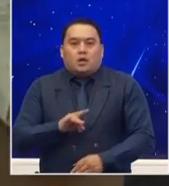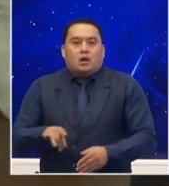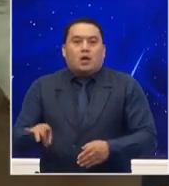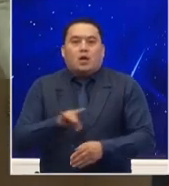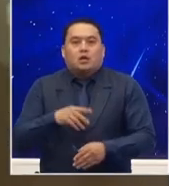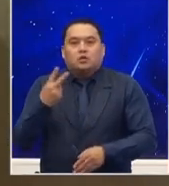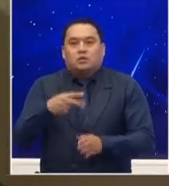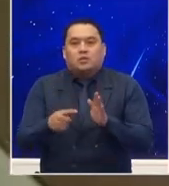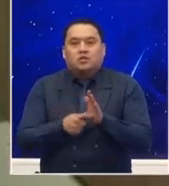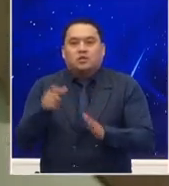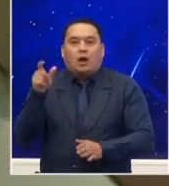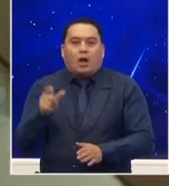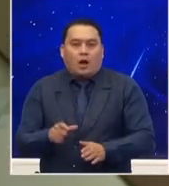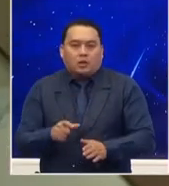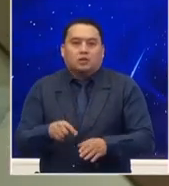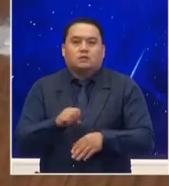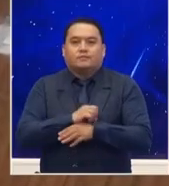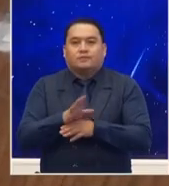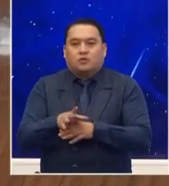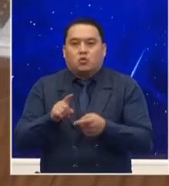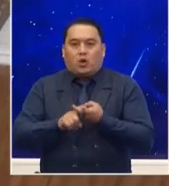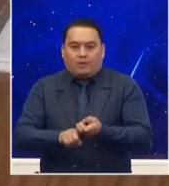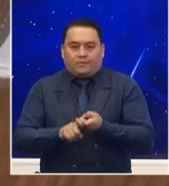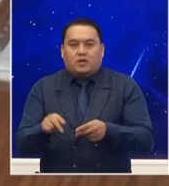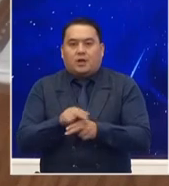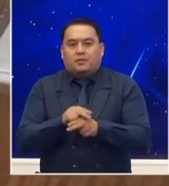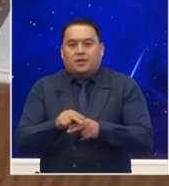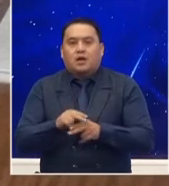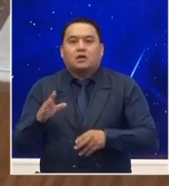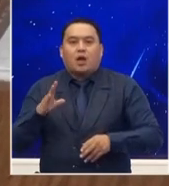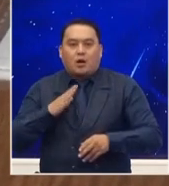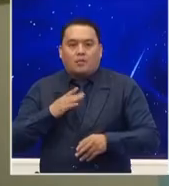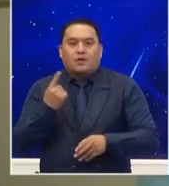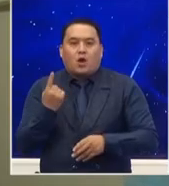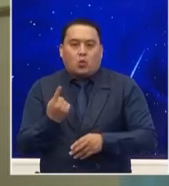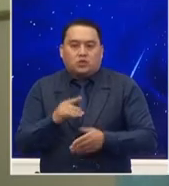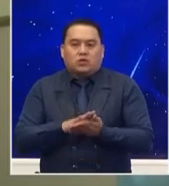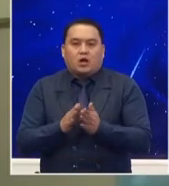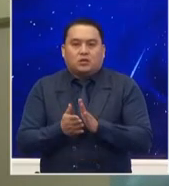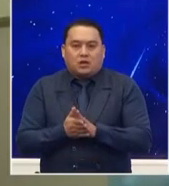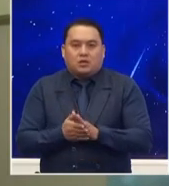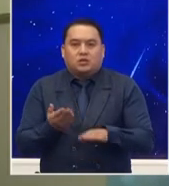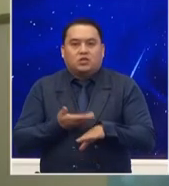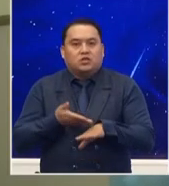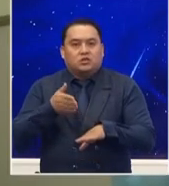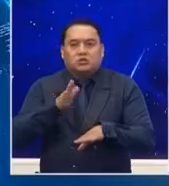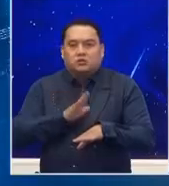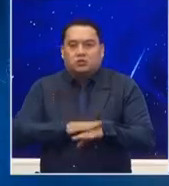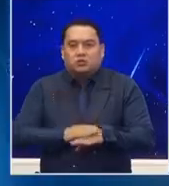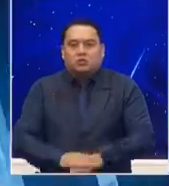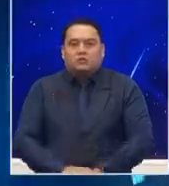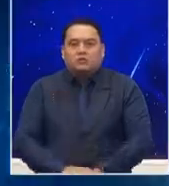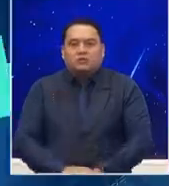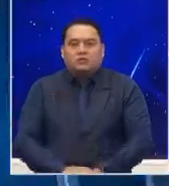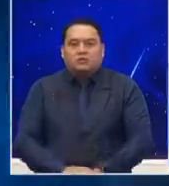бойынша 27 адам аты жаман індет жұқтырып емделіп жатыр. Оның біреуінің жағдайы ауыр көрінеді.